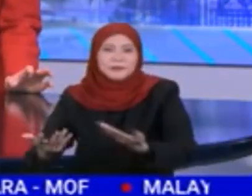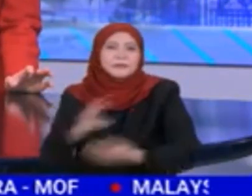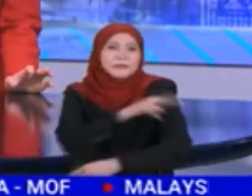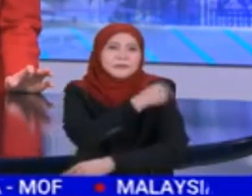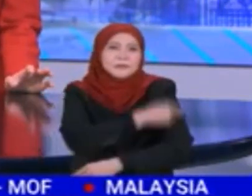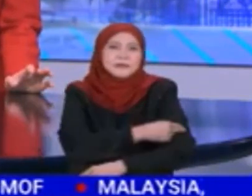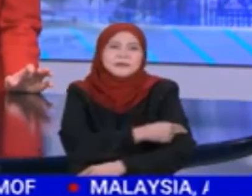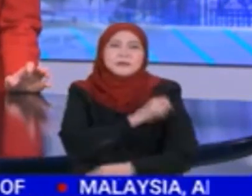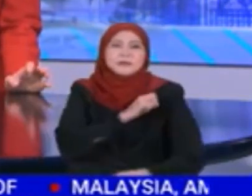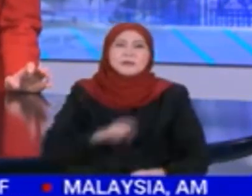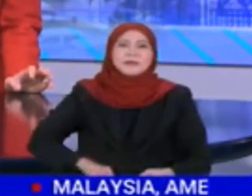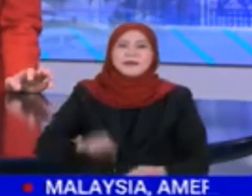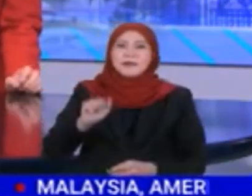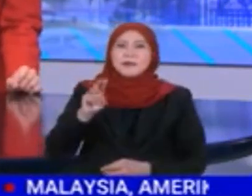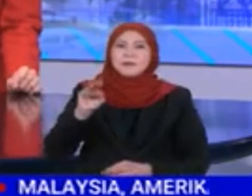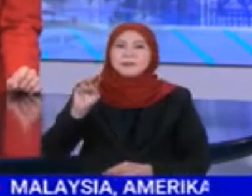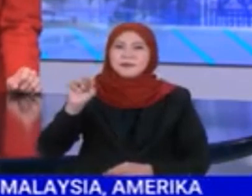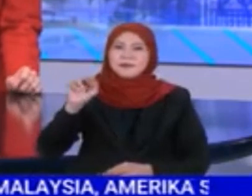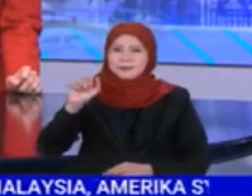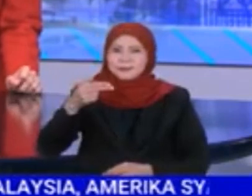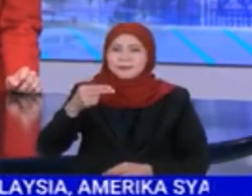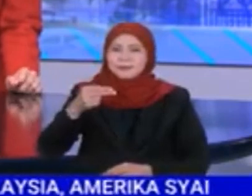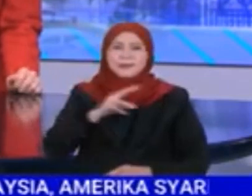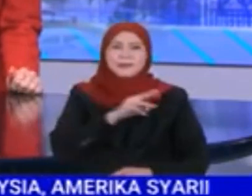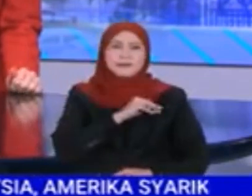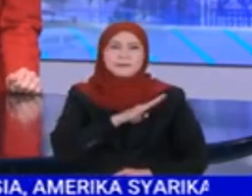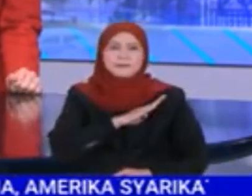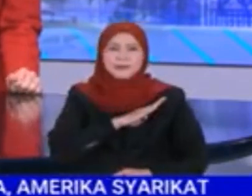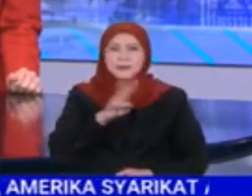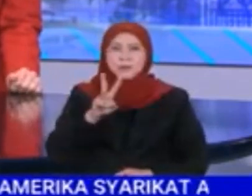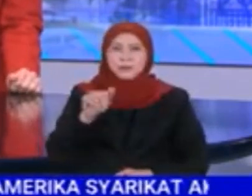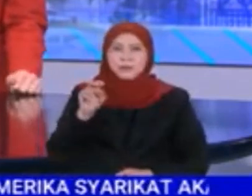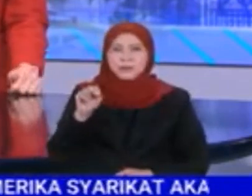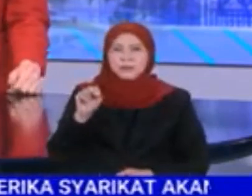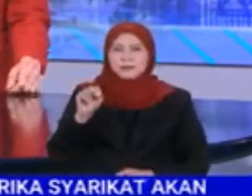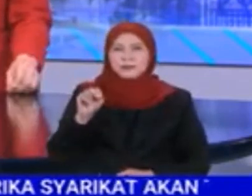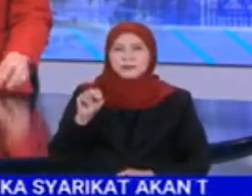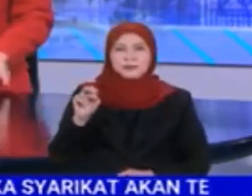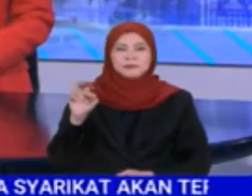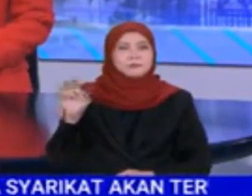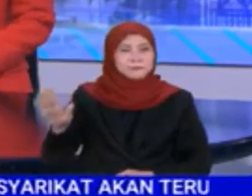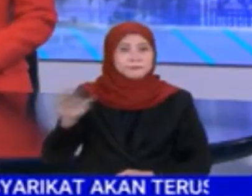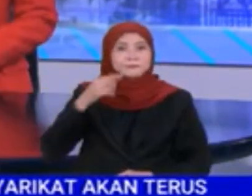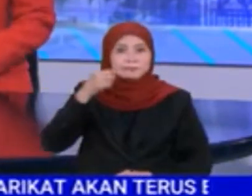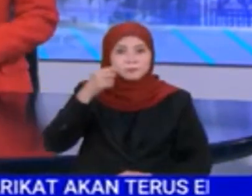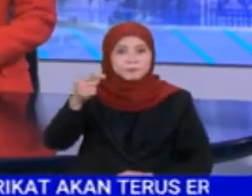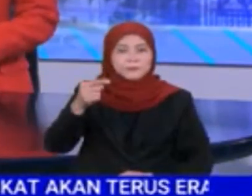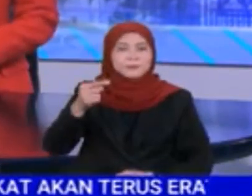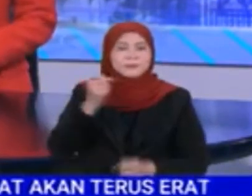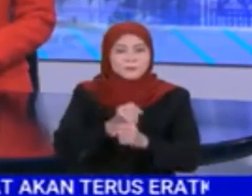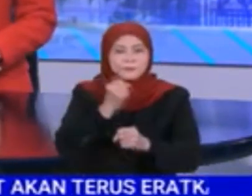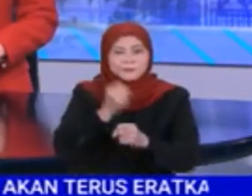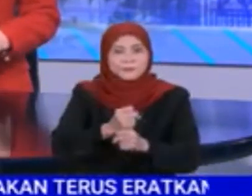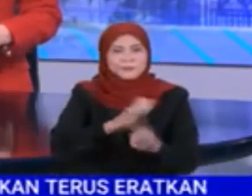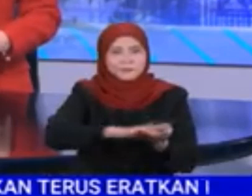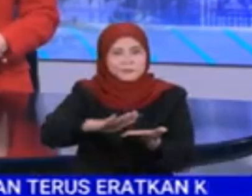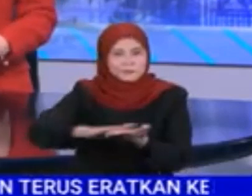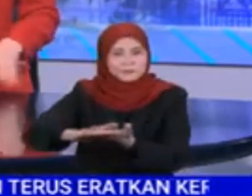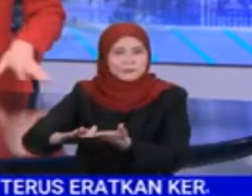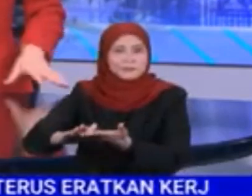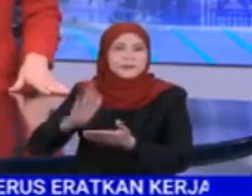Hospital Sultanah Aminah dibuat. Menteri Besar Dato' On Hafiz Ghazi menerusi Facebooknya memaklumkan kerja-kerja